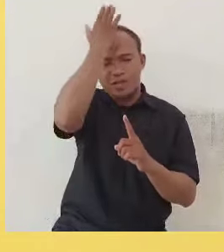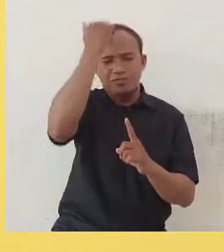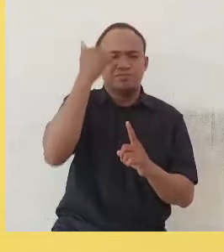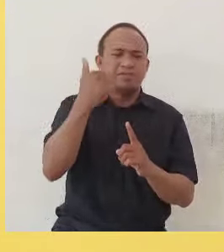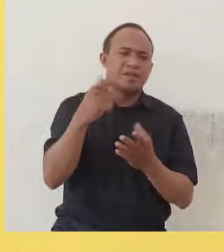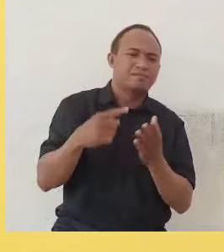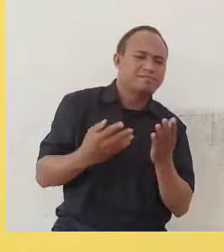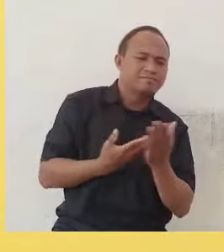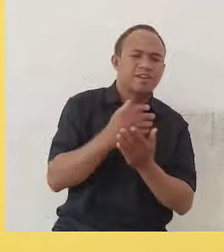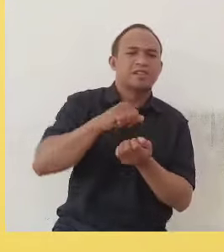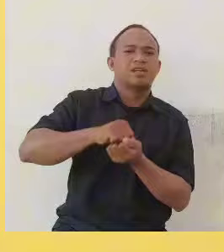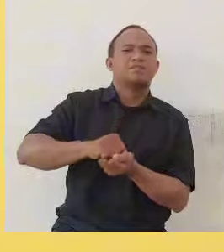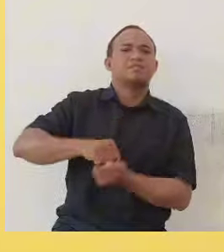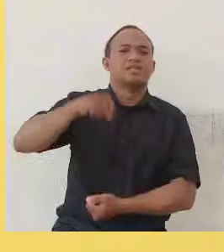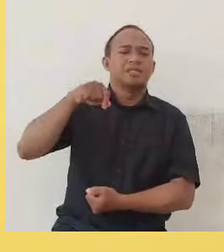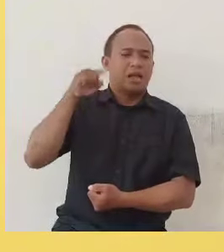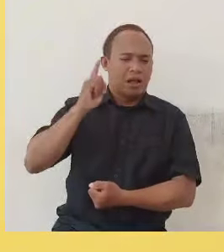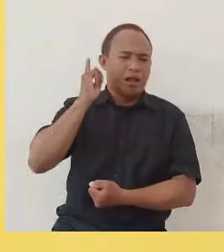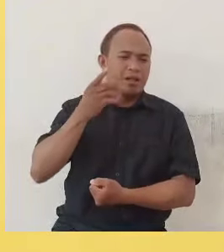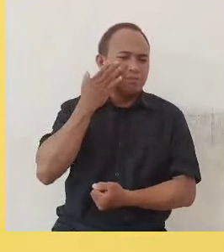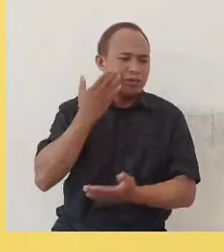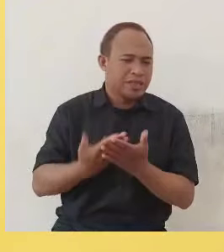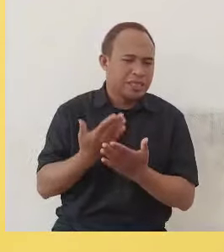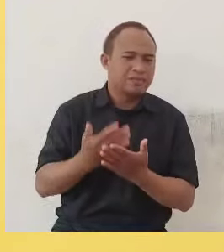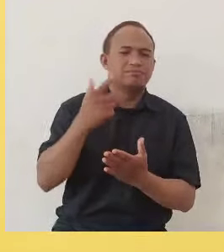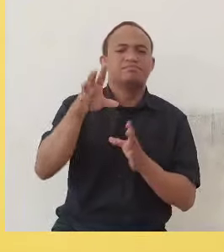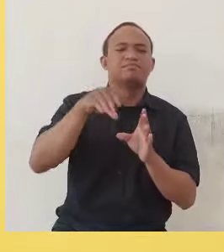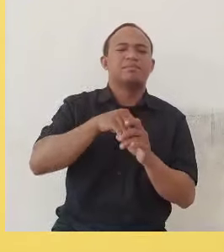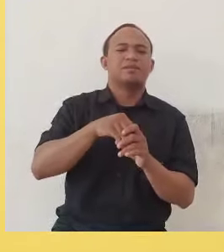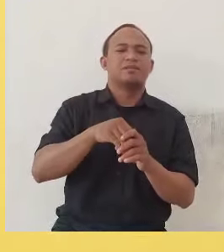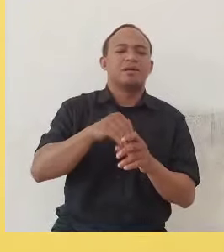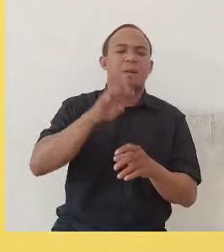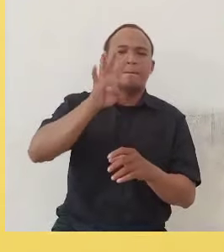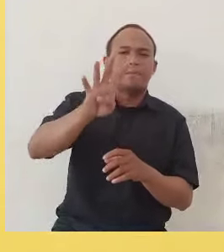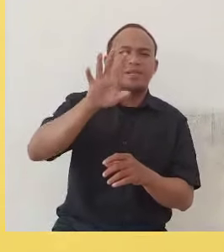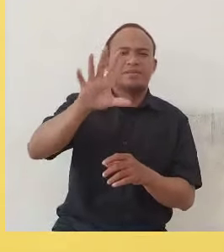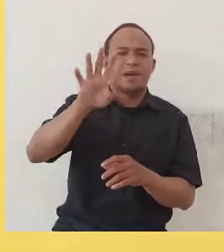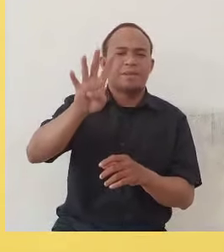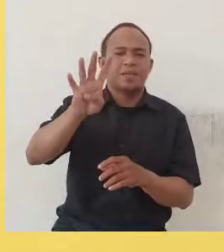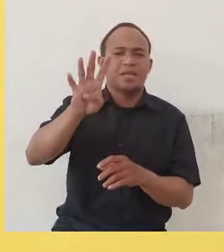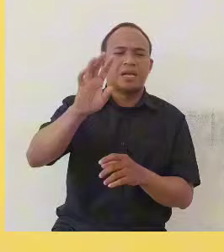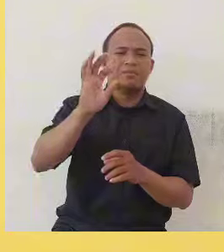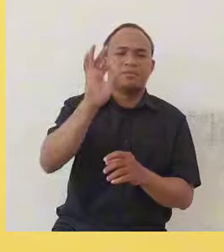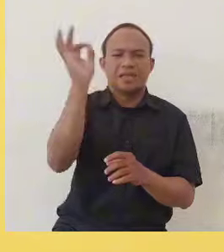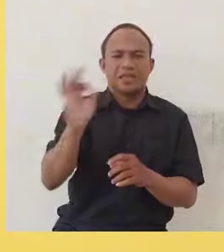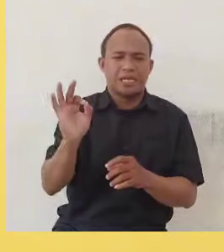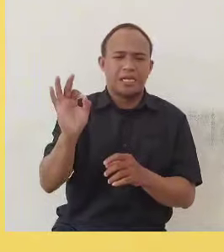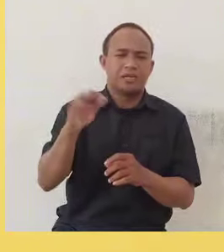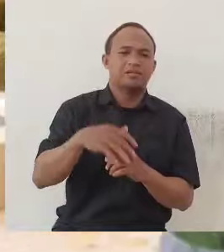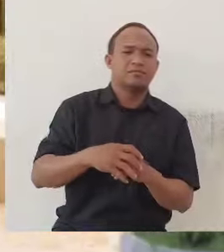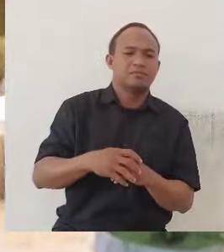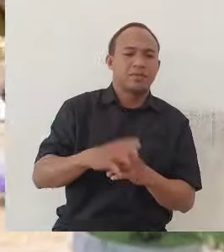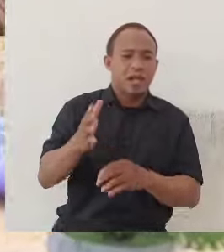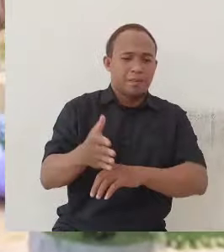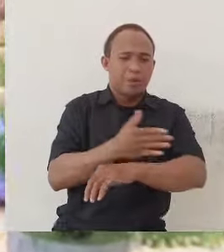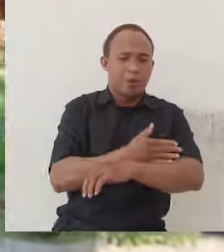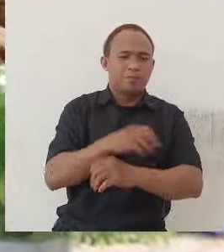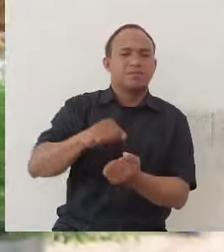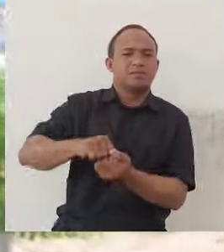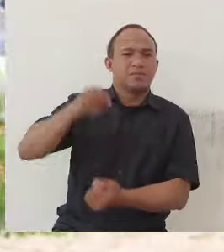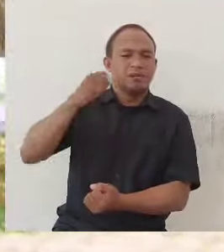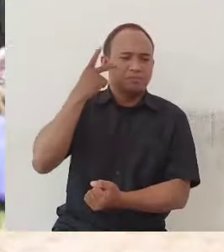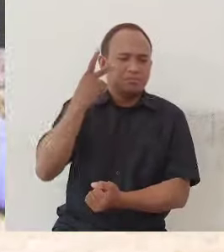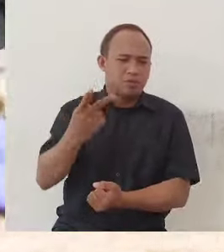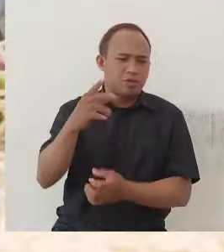Gorontalo, 157 diantaranya sudah bersertifikat dan masih ada 454 persil yang belum